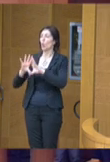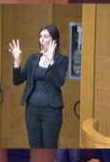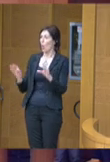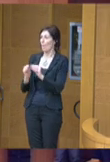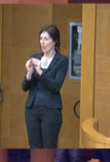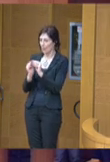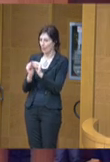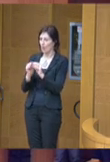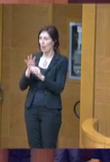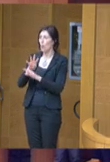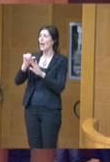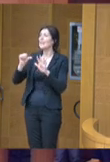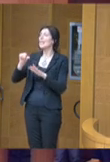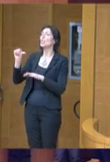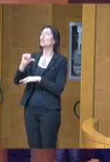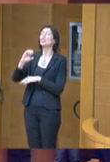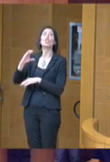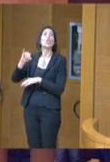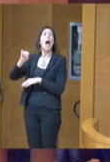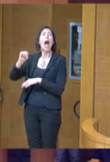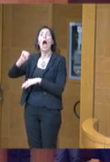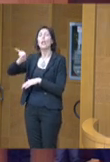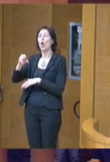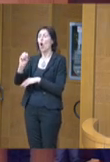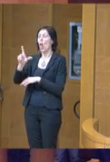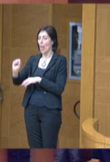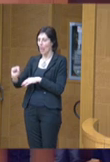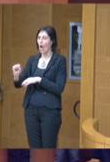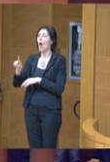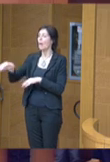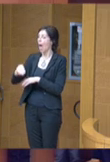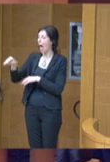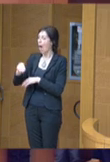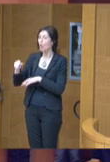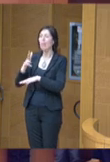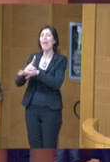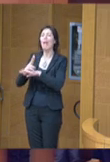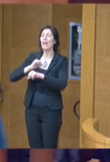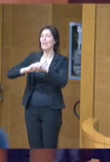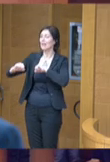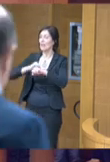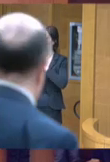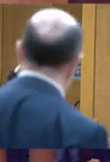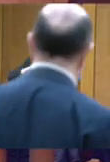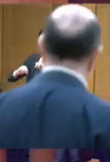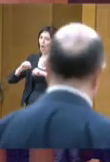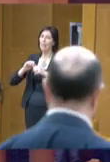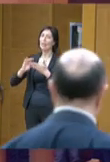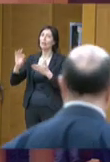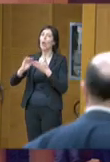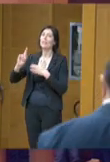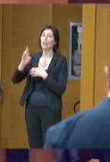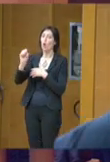46 Sciola Cortese di Napoli, e interverranno la dirigente scolastica Rosa Stornaiuolo,